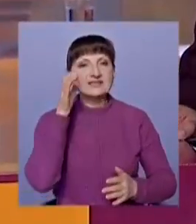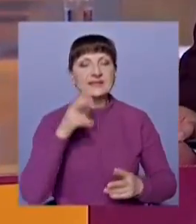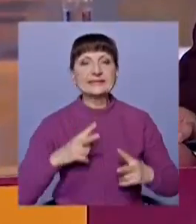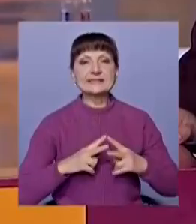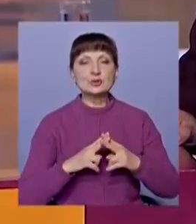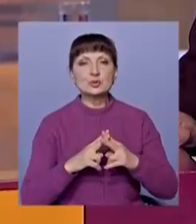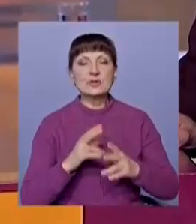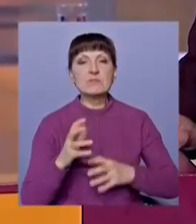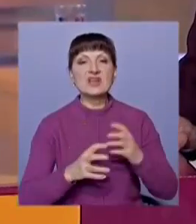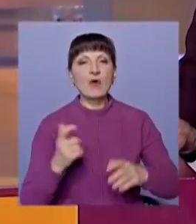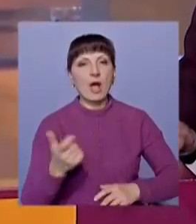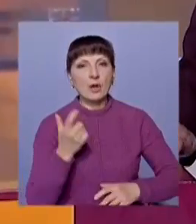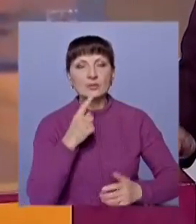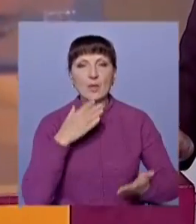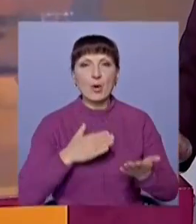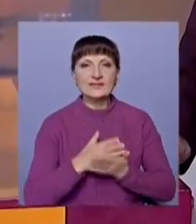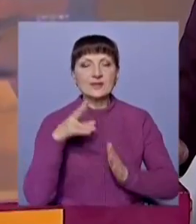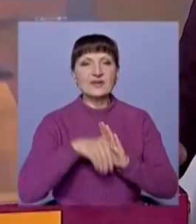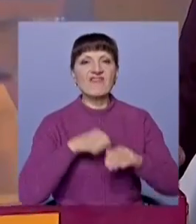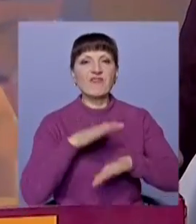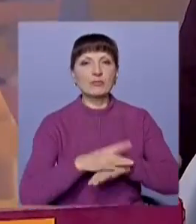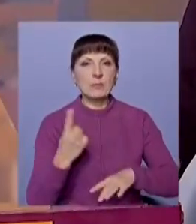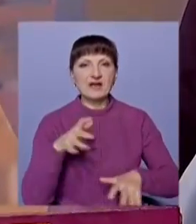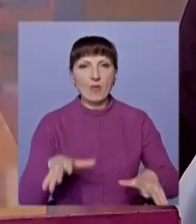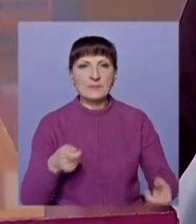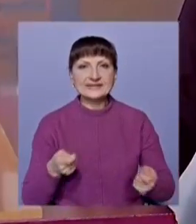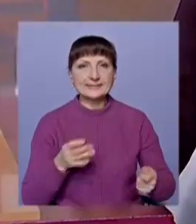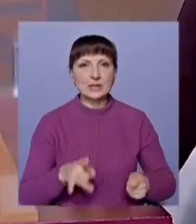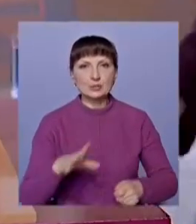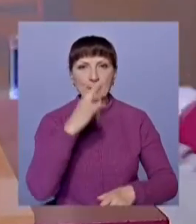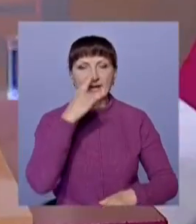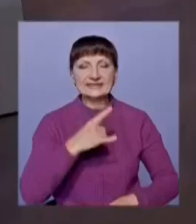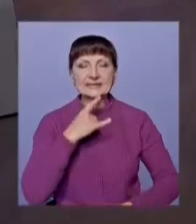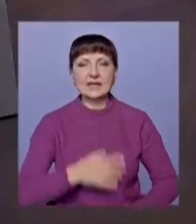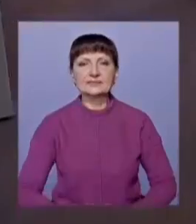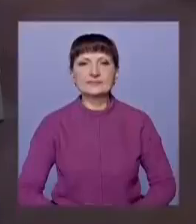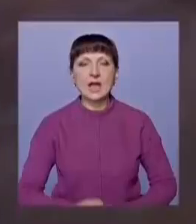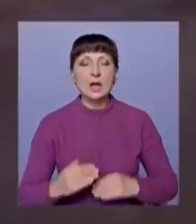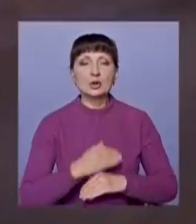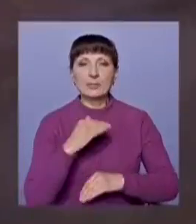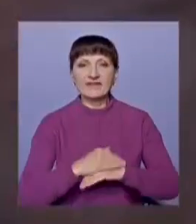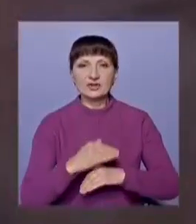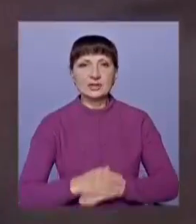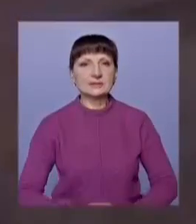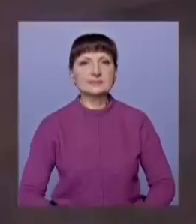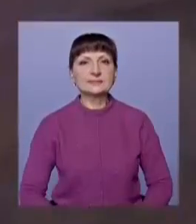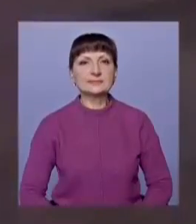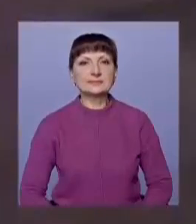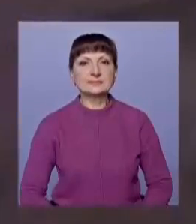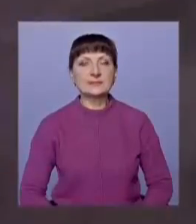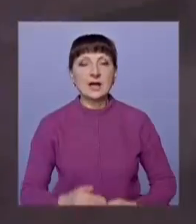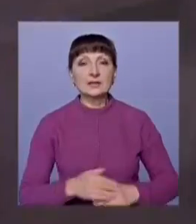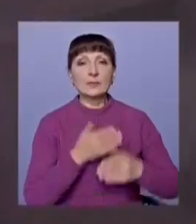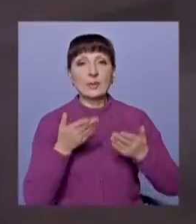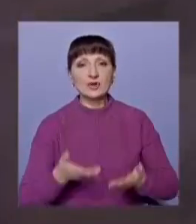Института мировой экономики и политики при фонде первого президента Республики Казахстан. Добрый вечер. Добрый вечер. Добро пожаловать,